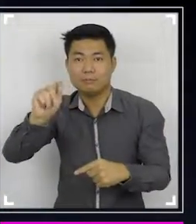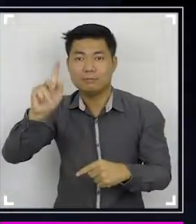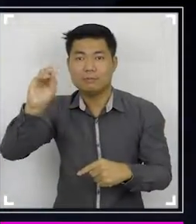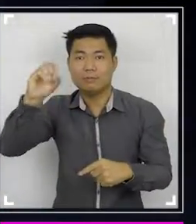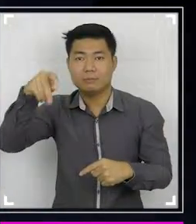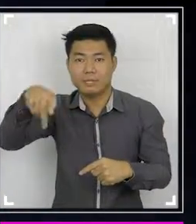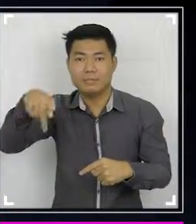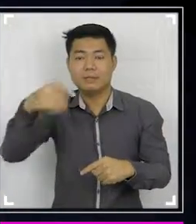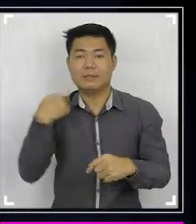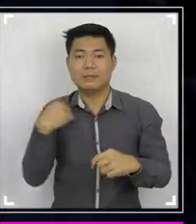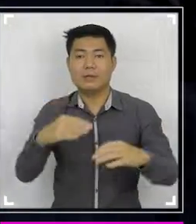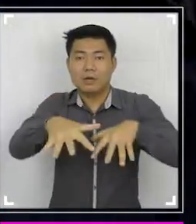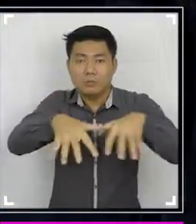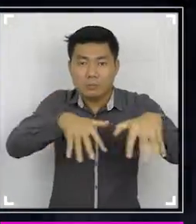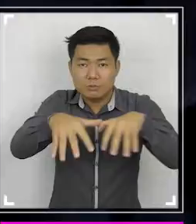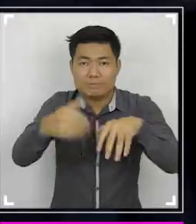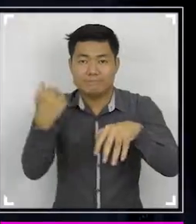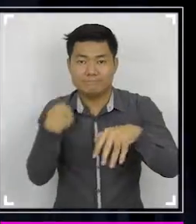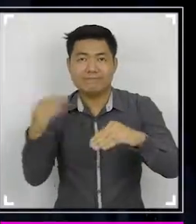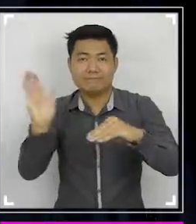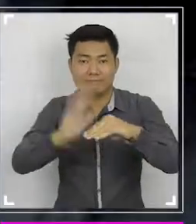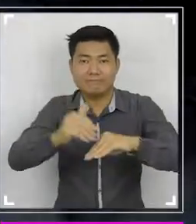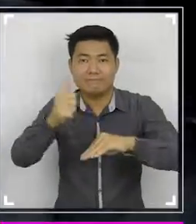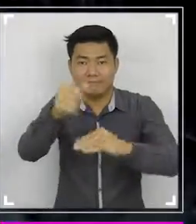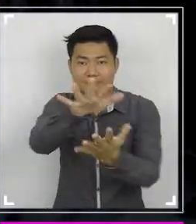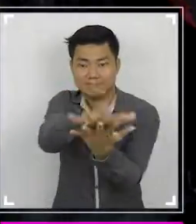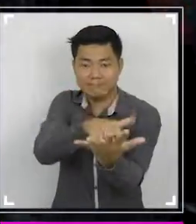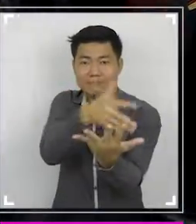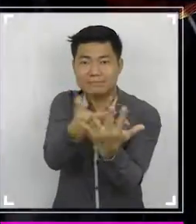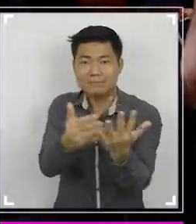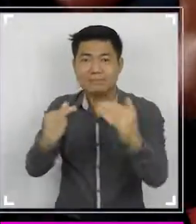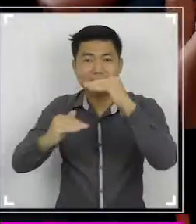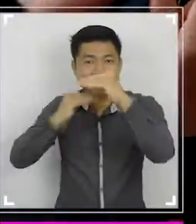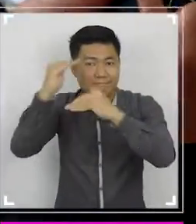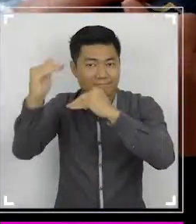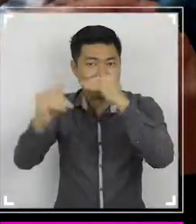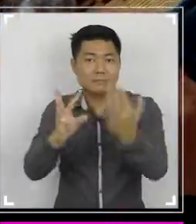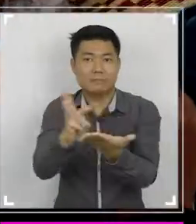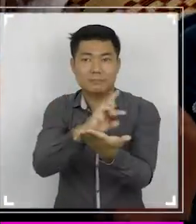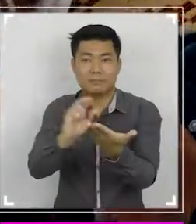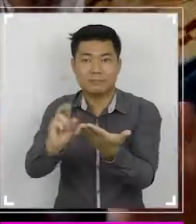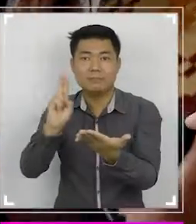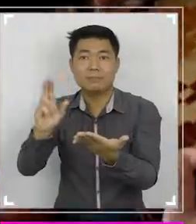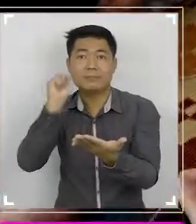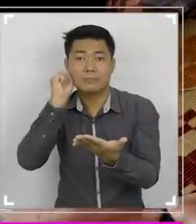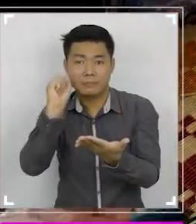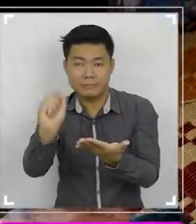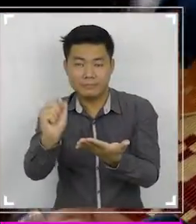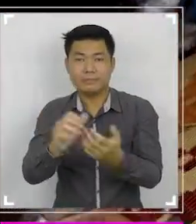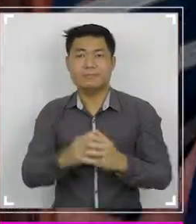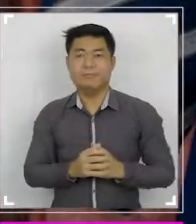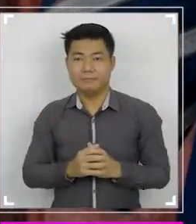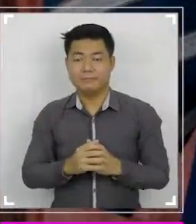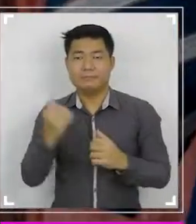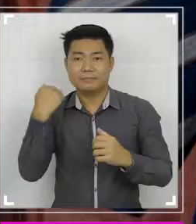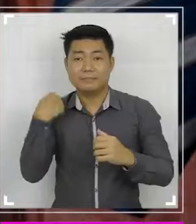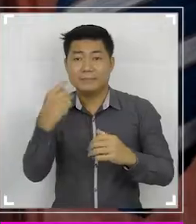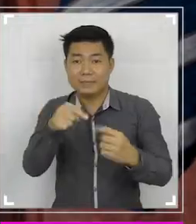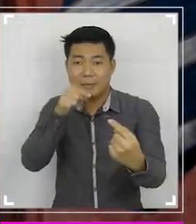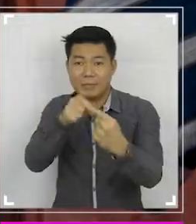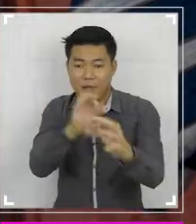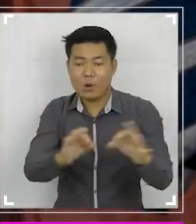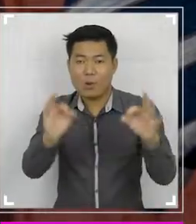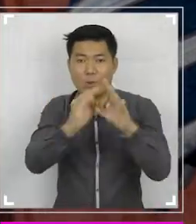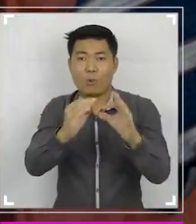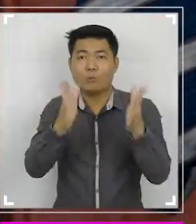ตภัณฑ์โอท็อปของชุมชนให้มีมูลค่าเพิ่มขึ้นตามแผนยุทธศาสตร์การพัฒนาท้องถิ่นอย่างยั่งยืนของมหาวิทยาลัยราชภัฏสก